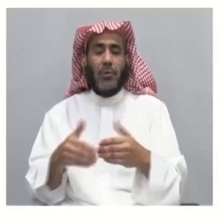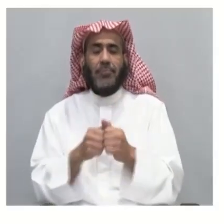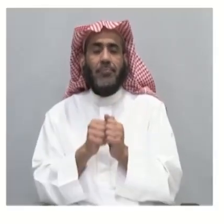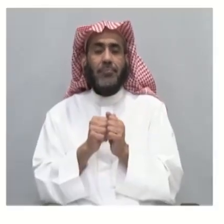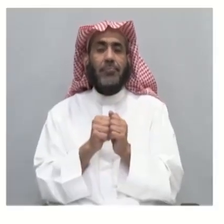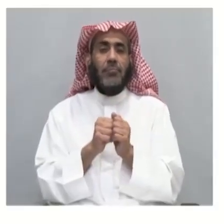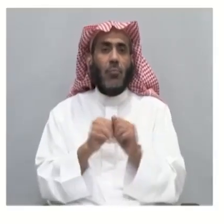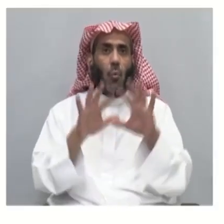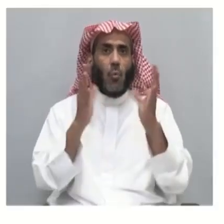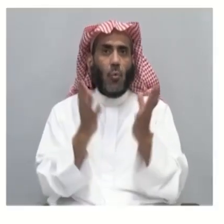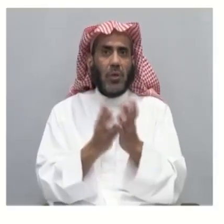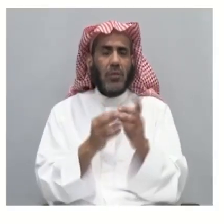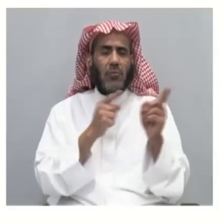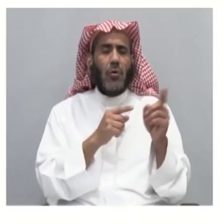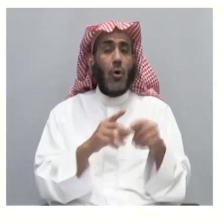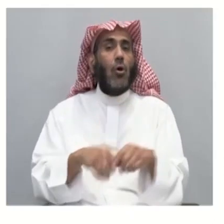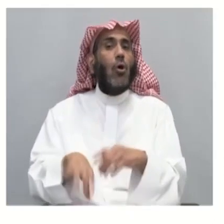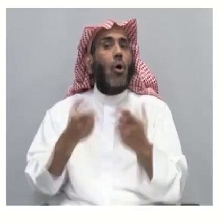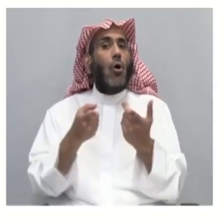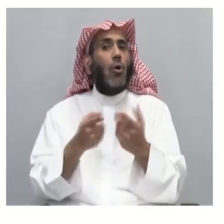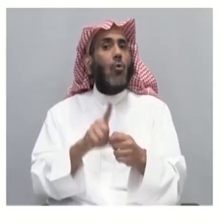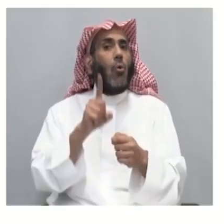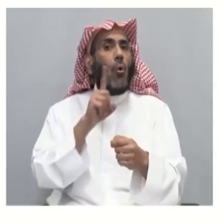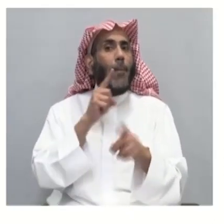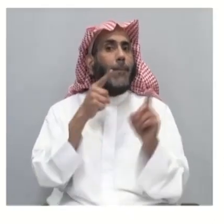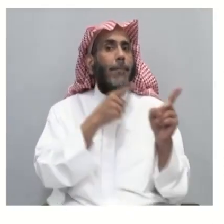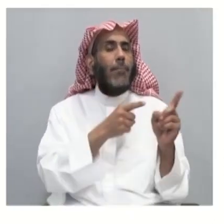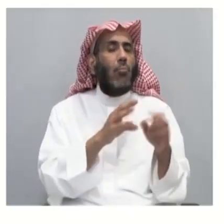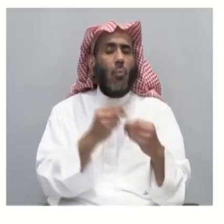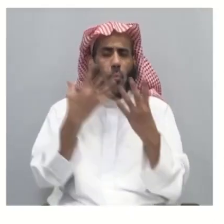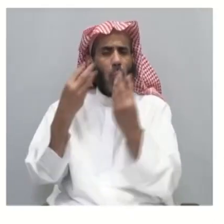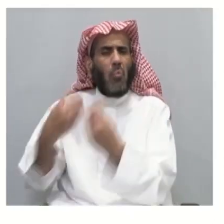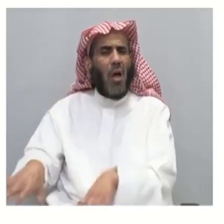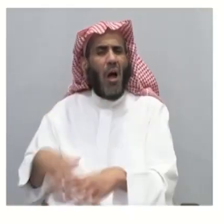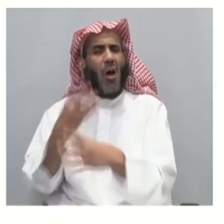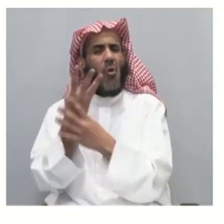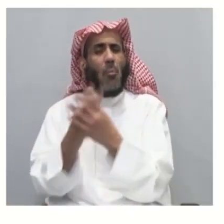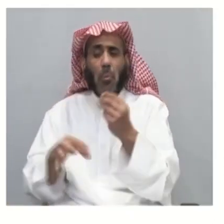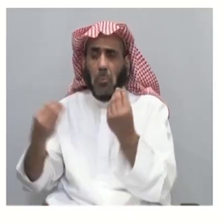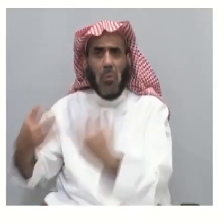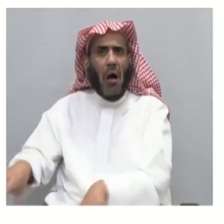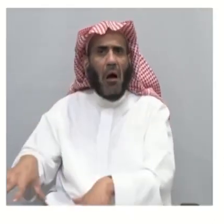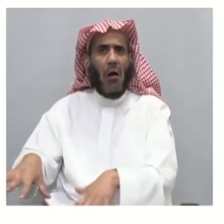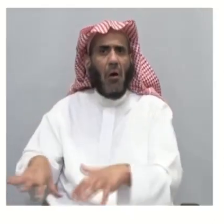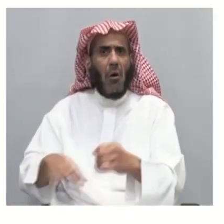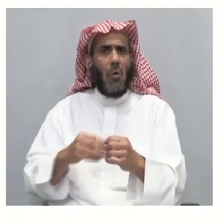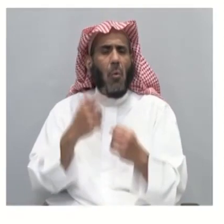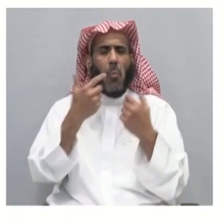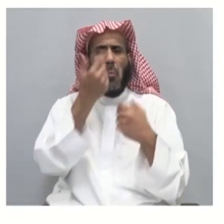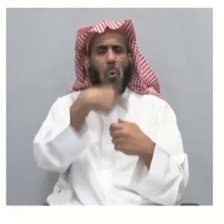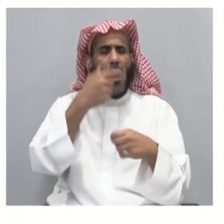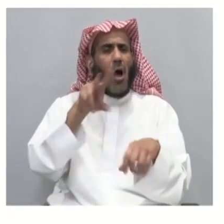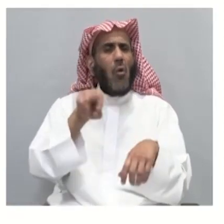مثلا وصف حاله الام نحن نتحدث عن ضياع الابن اليوم وصف حاله الام بكاء